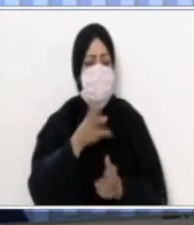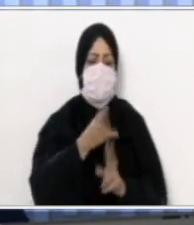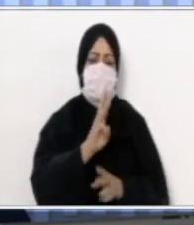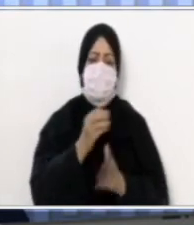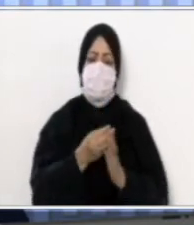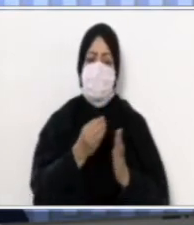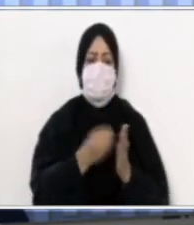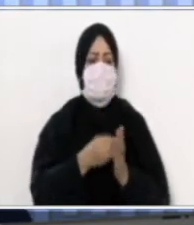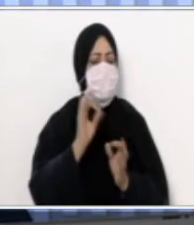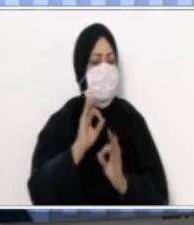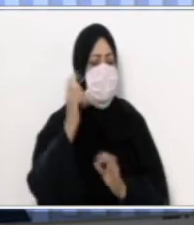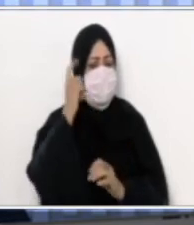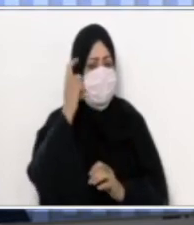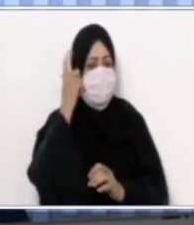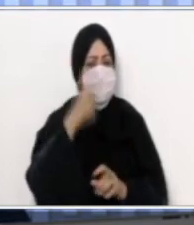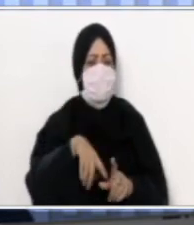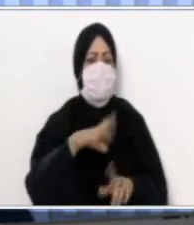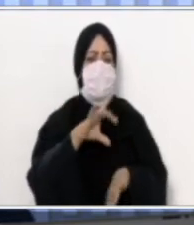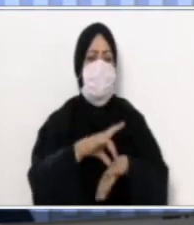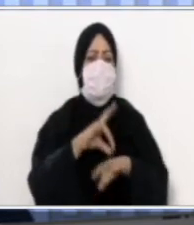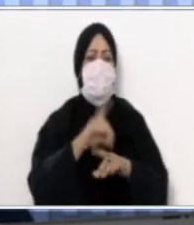الماء، فكان قلنا لك تشربي الماء معناها